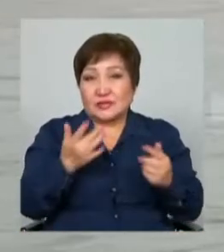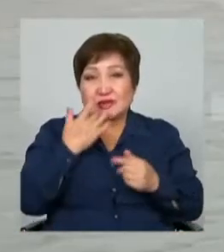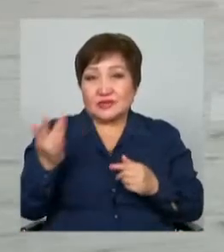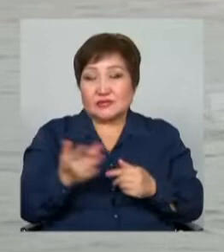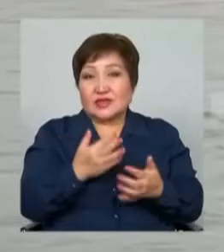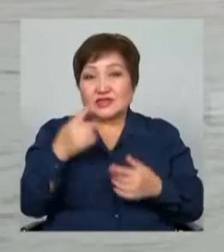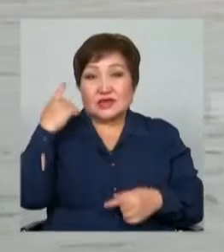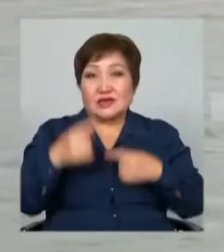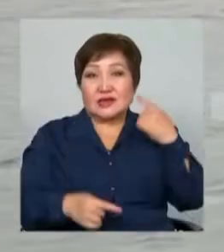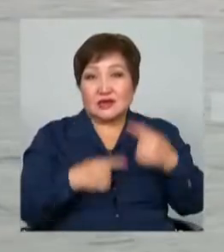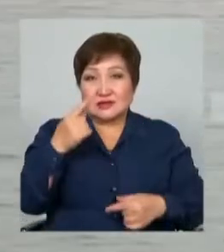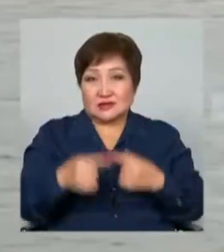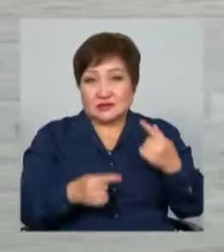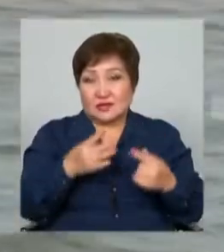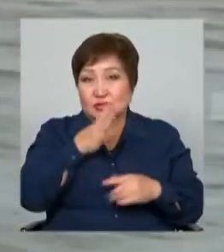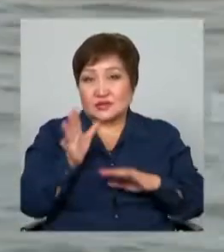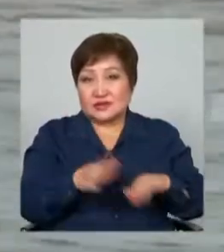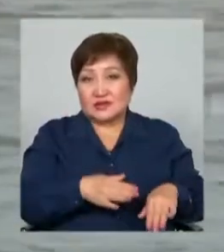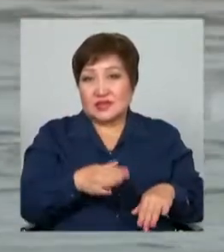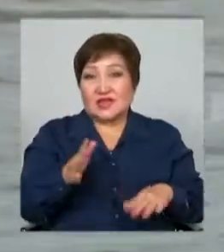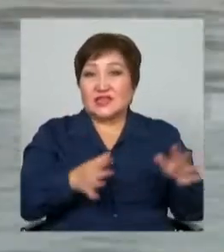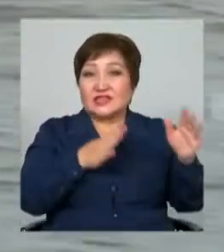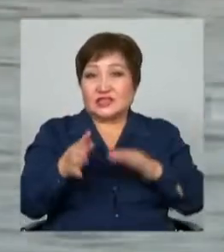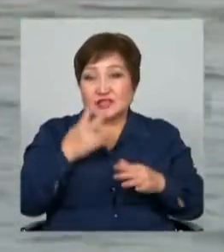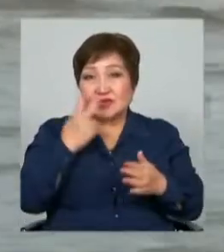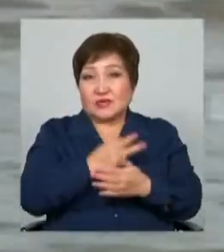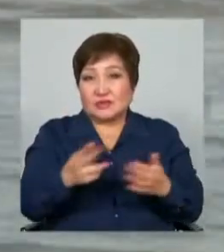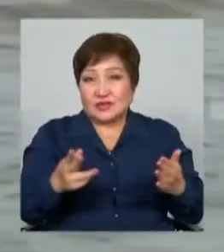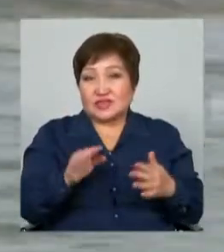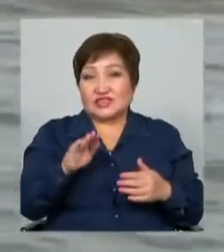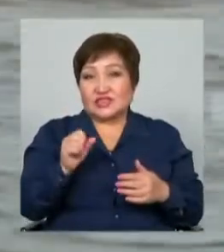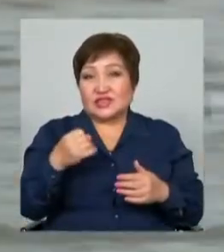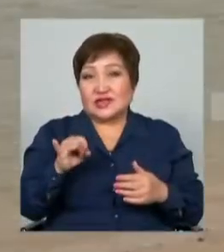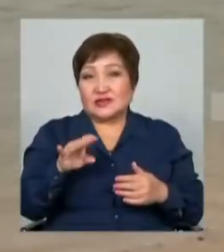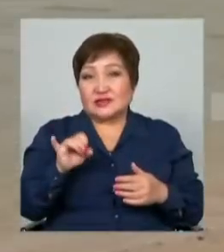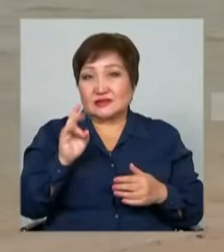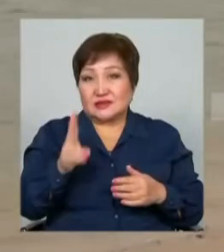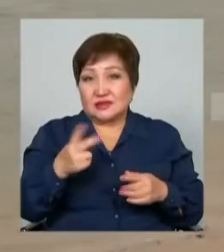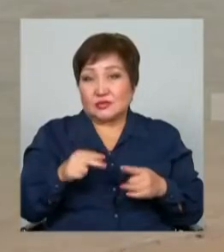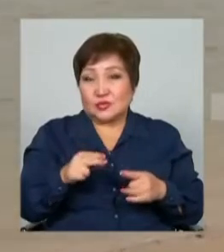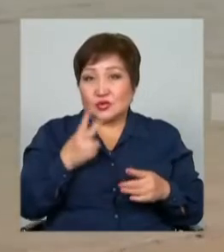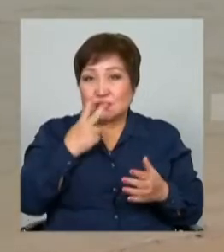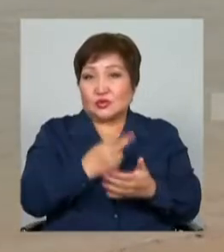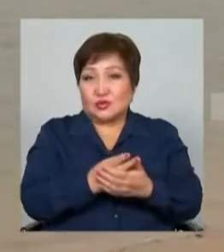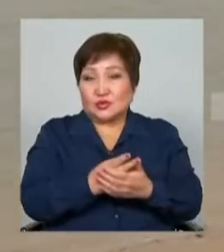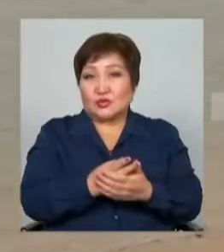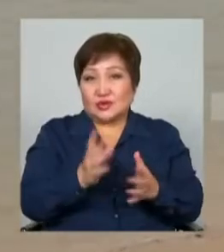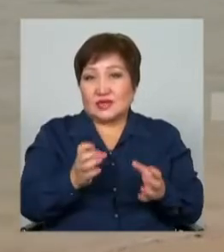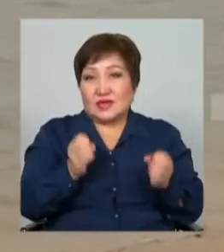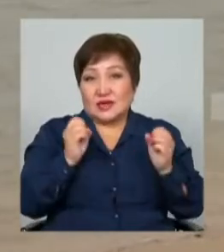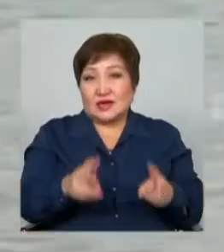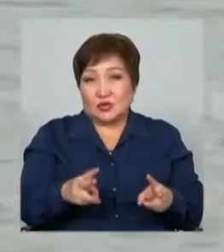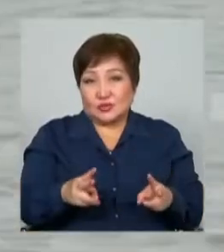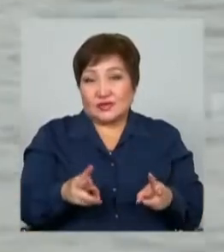өтсе де жел ысқырғына қарамай-ақ есепсіз сарқылып жатқан жайықтың бұл күйі жел бағытын өзгертсе қалыпты күйіне қайта түседі дегенге